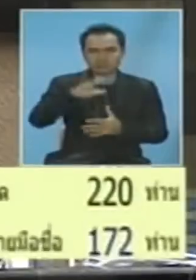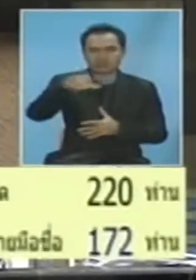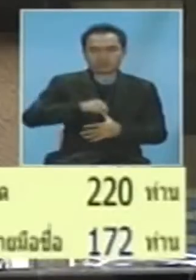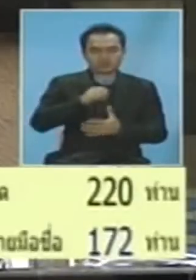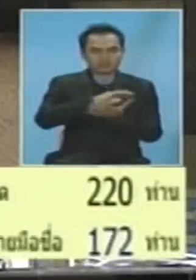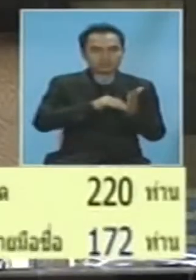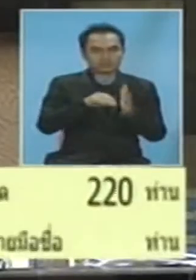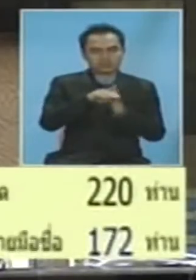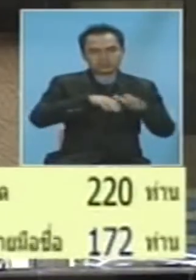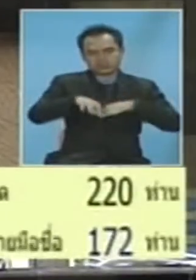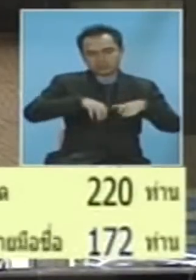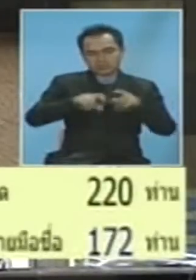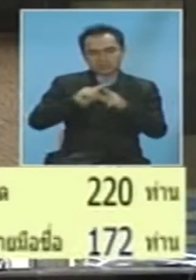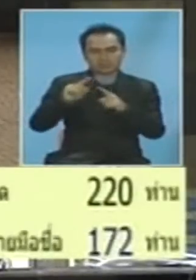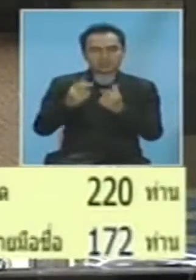บาย